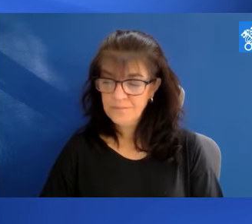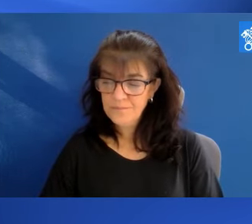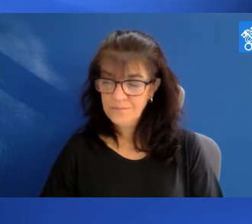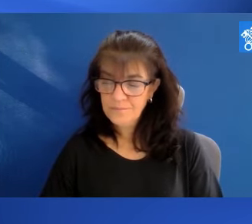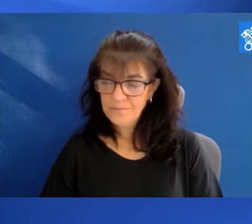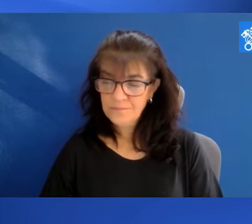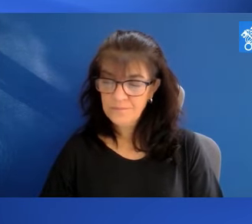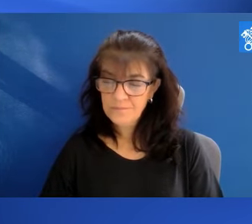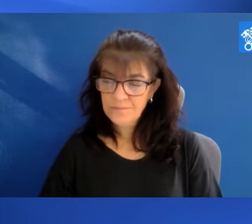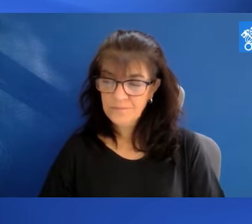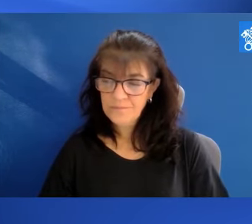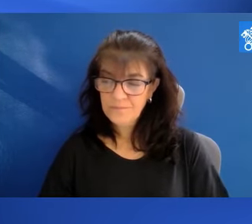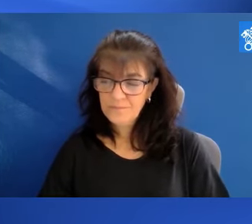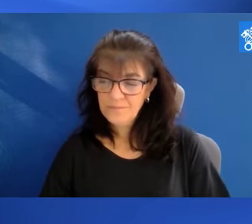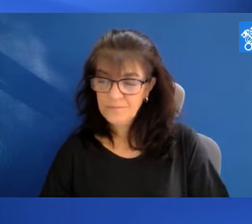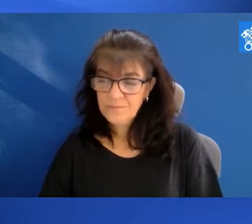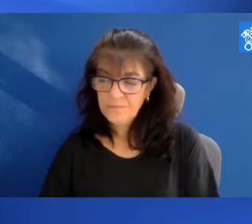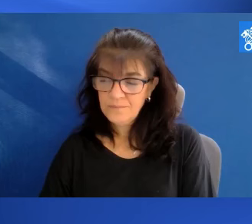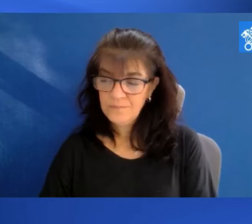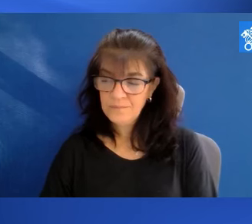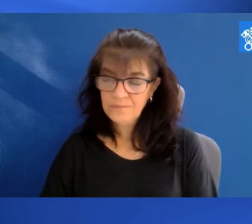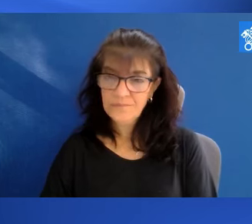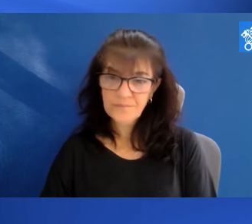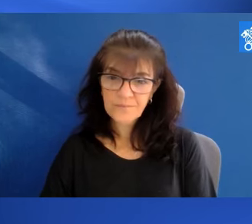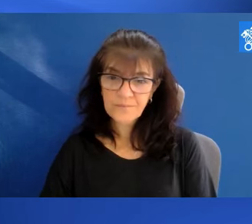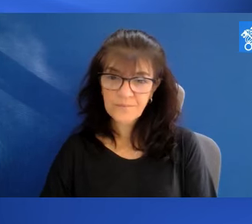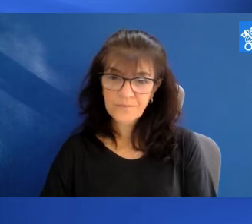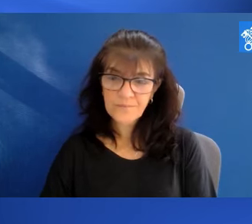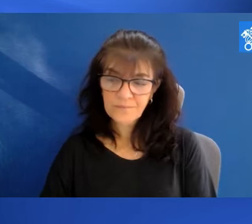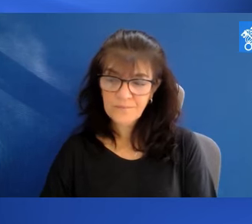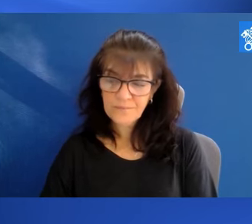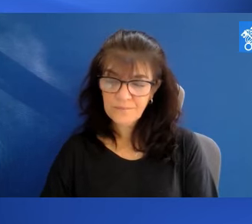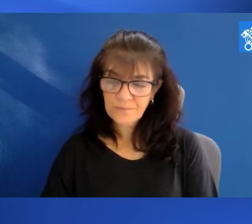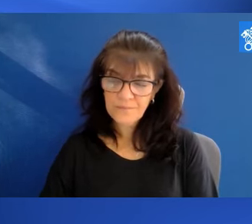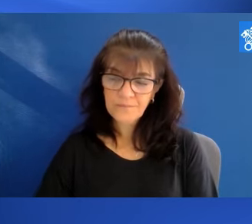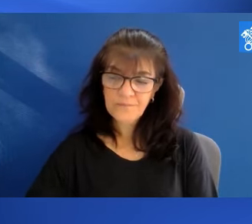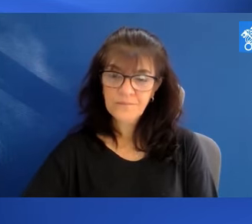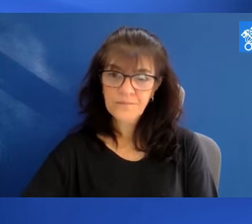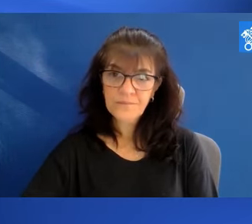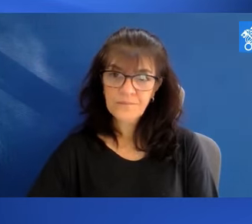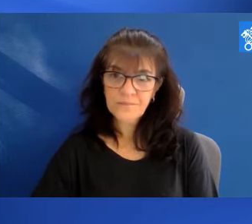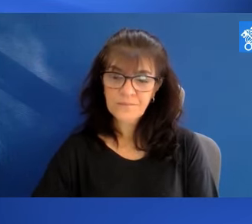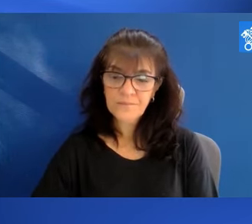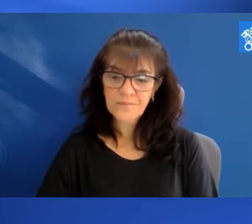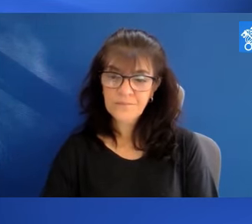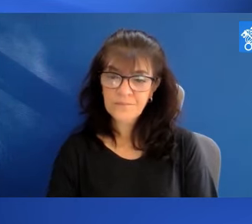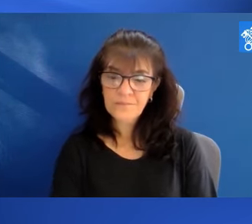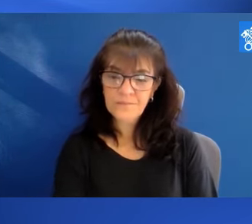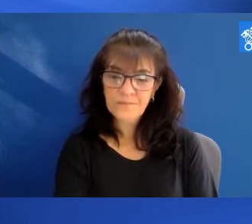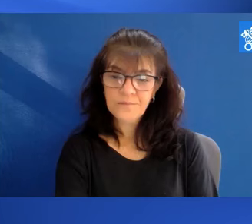pokora. Na pewno i ona przeżywała chwile trudne, dni, kiedy jej wiara kroczyła w